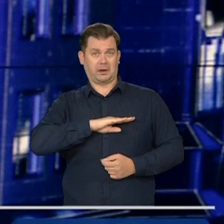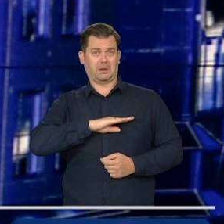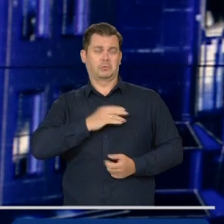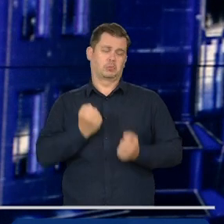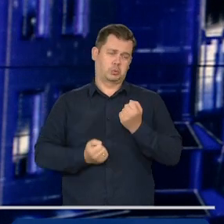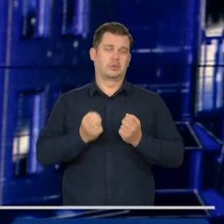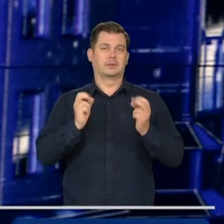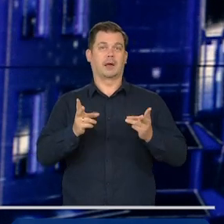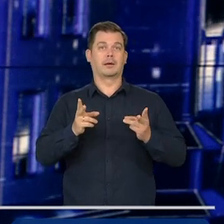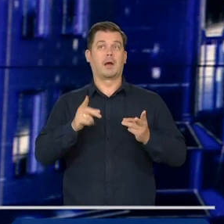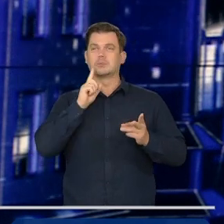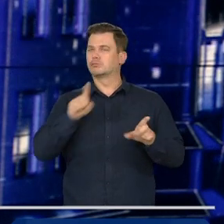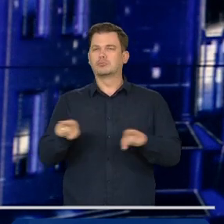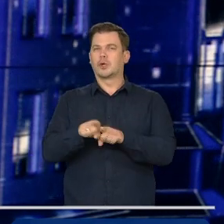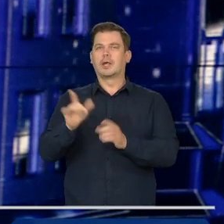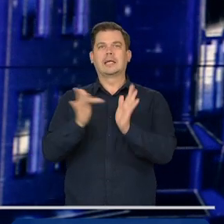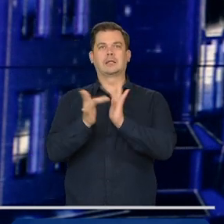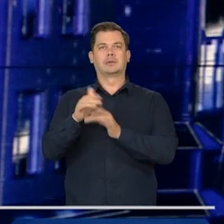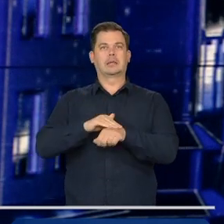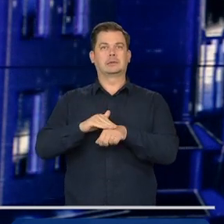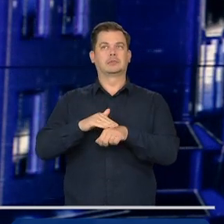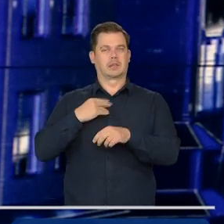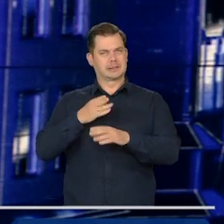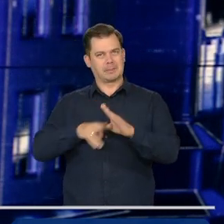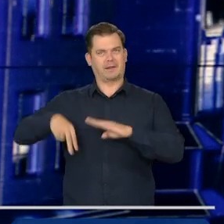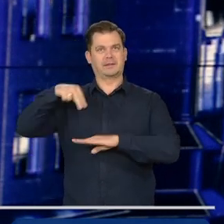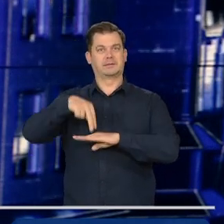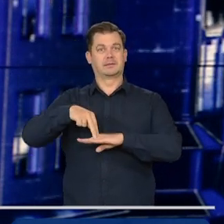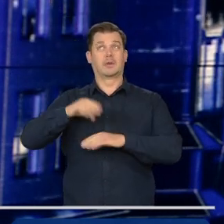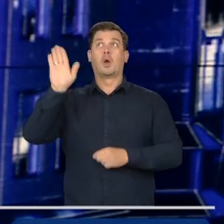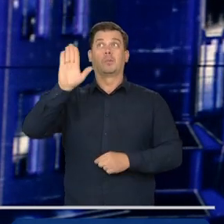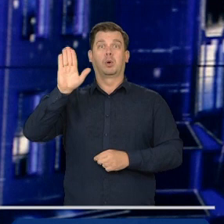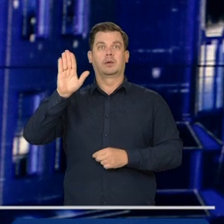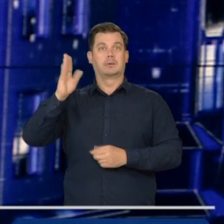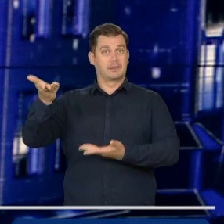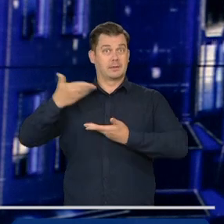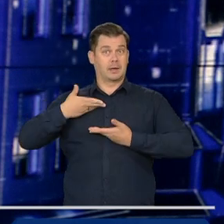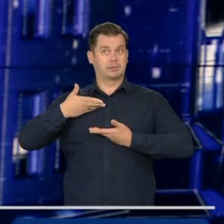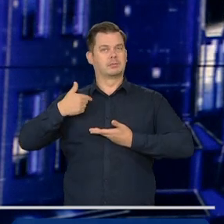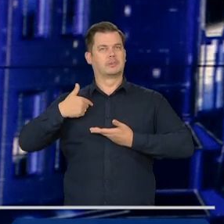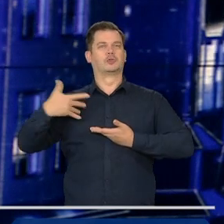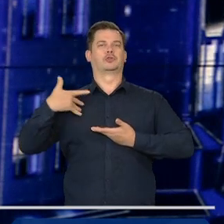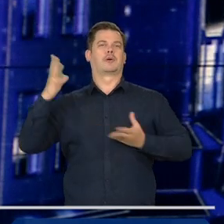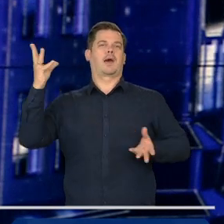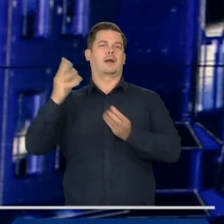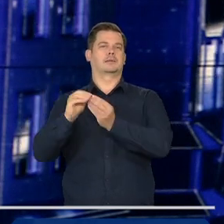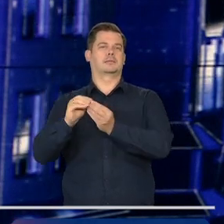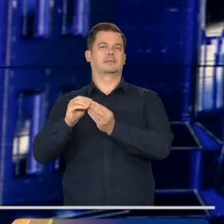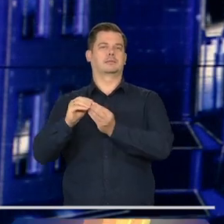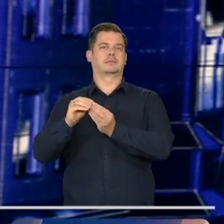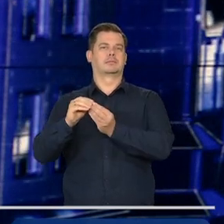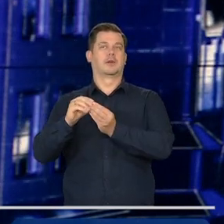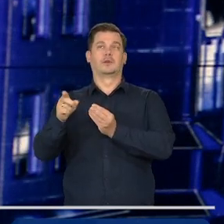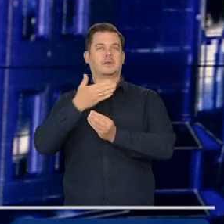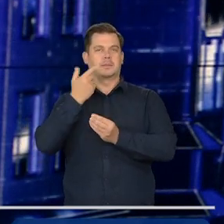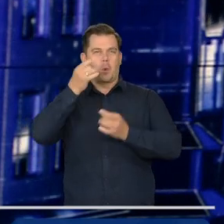kiedyś, ale tak jak Chrystus też zmartwychwstaniemy i da Bóg, że będziemy razem z Nim przebywać na wieki w miejscu, gdzie nie